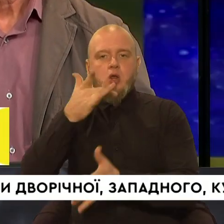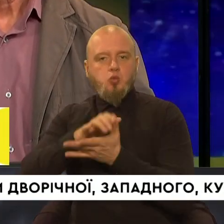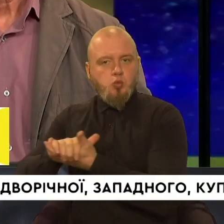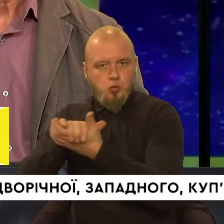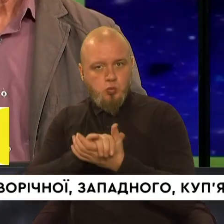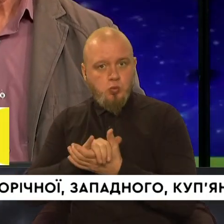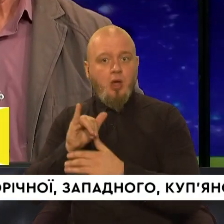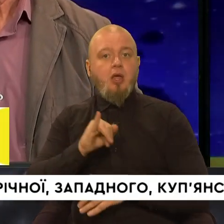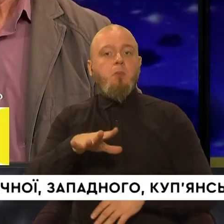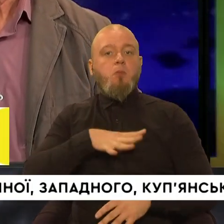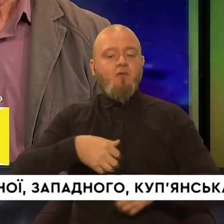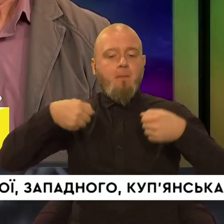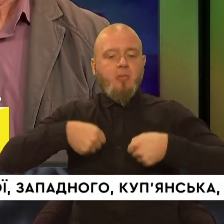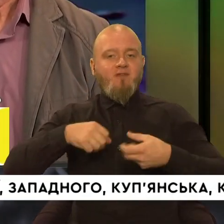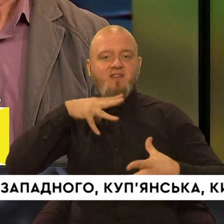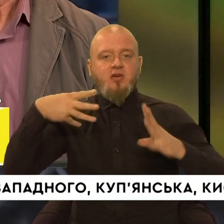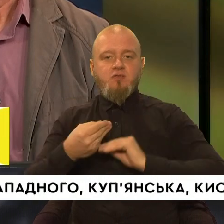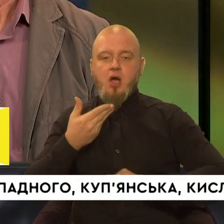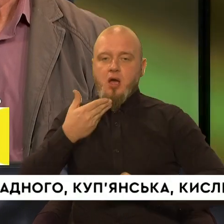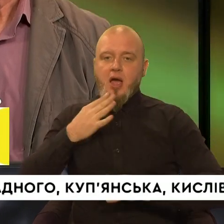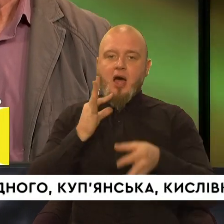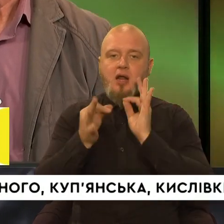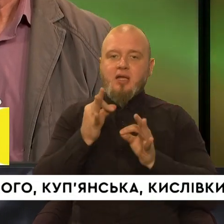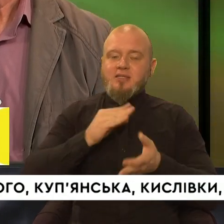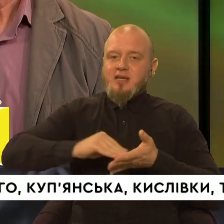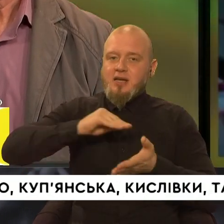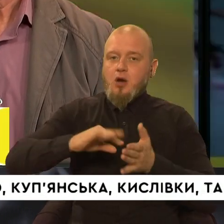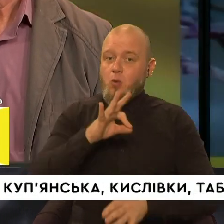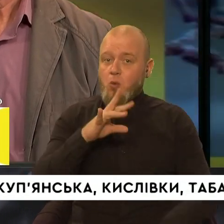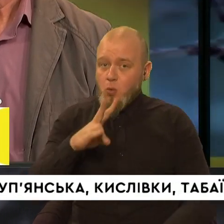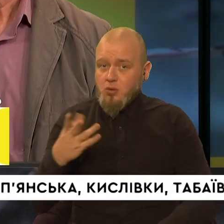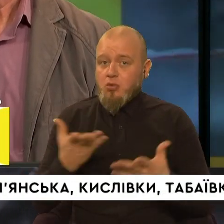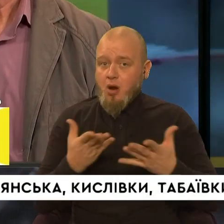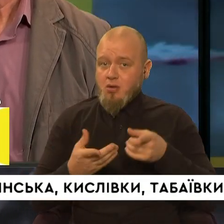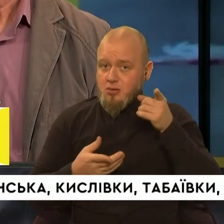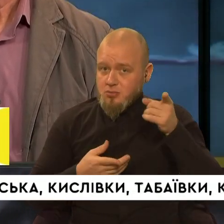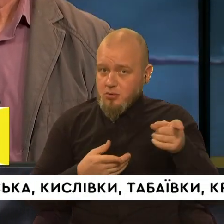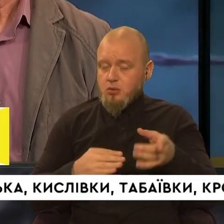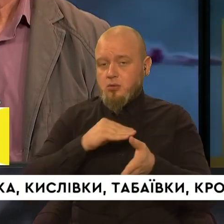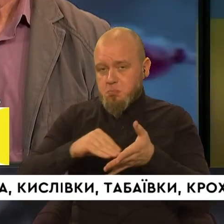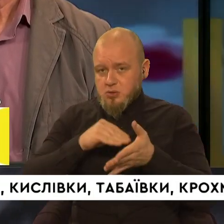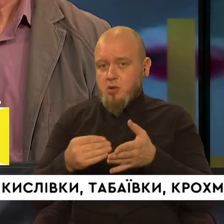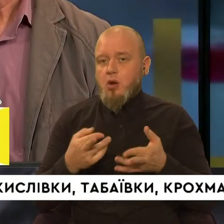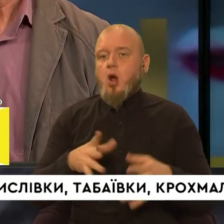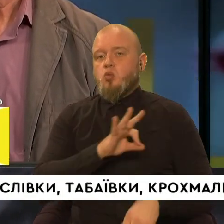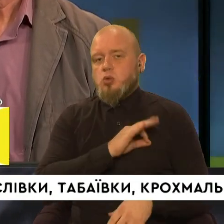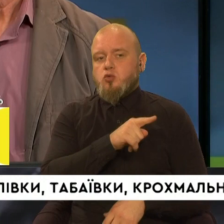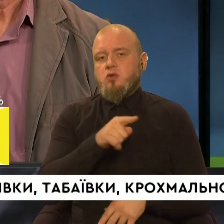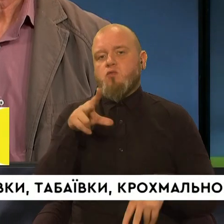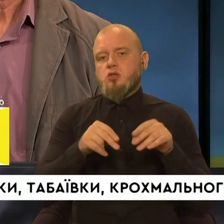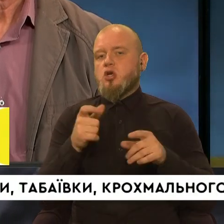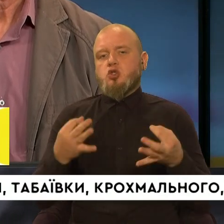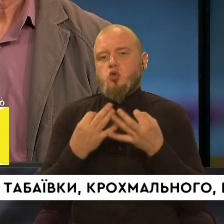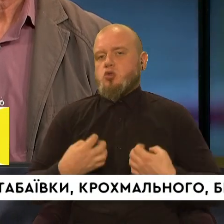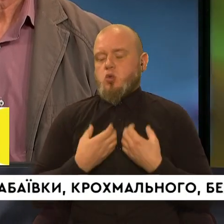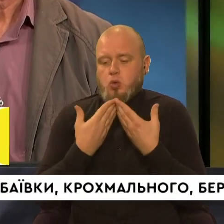був правовий висновок радника секретаріата ООН, який написав як юрист, що він вважає, нічого